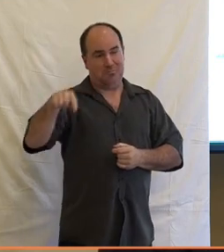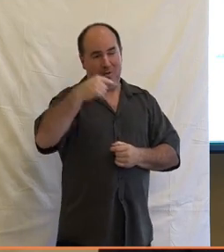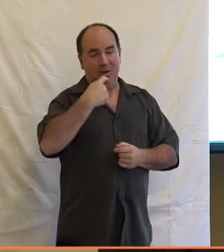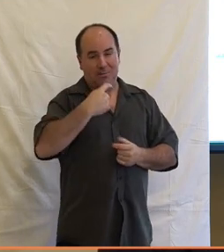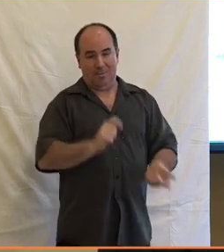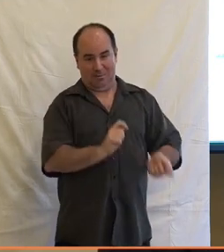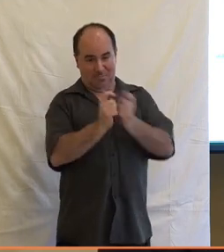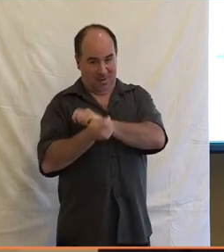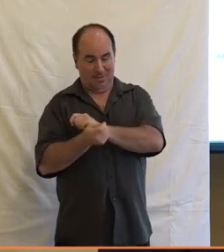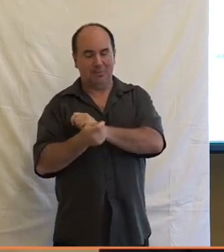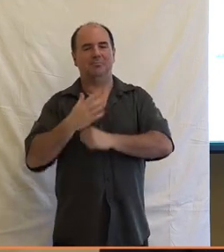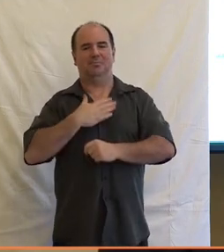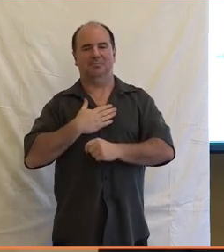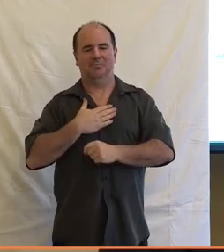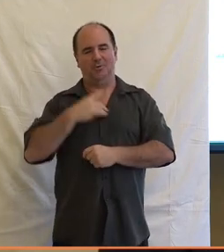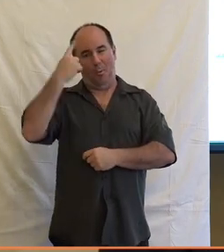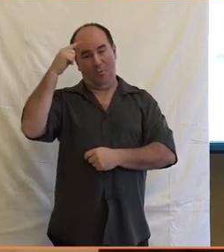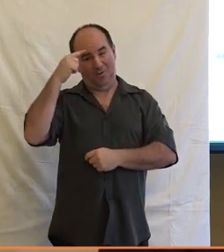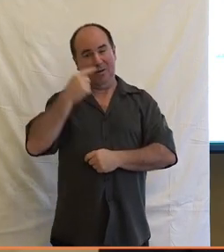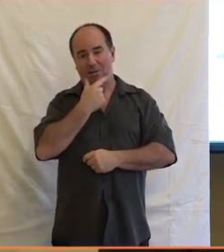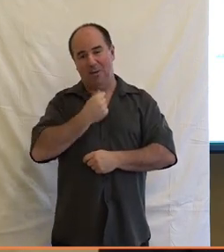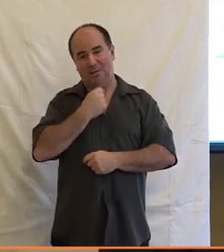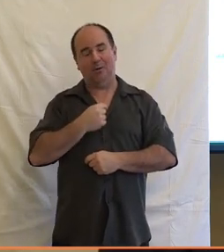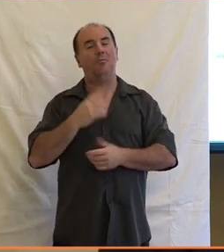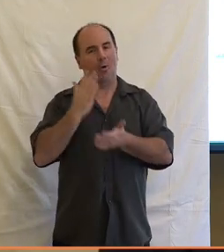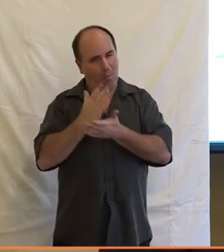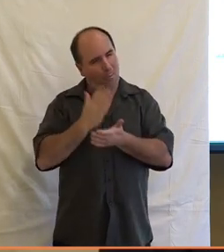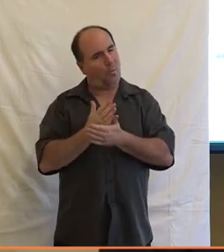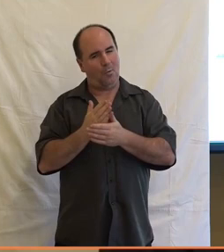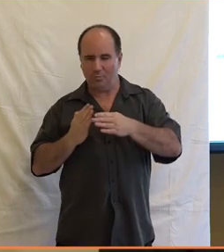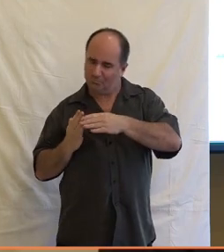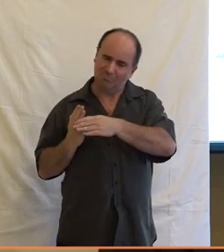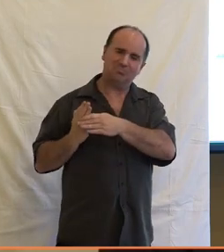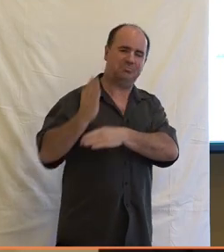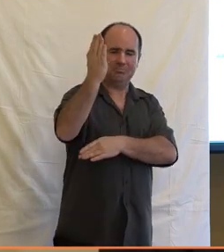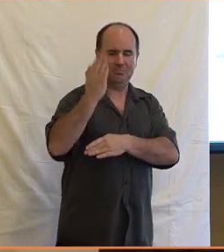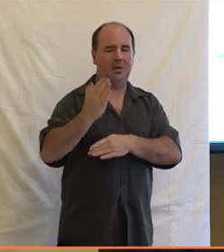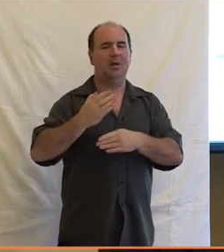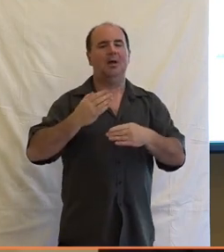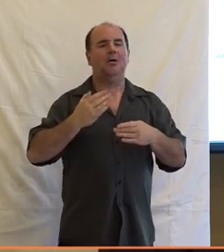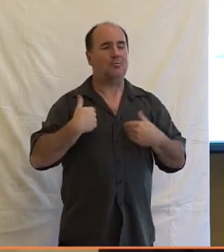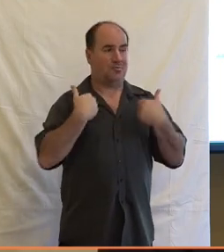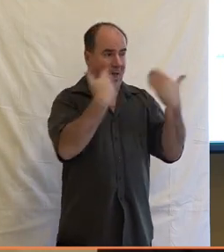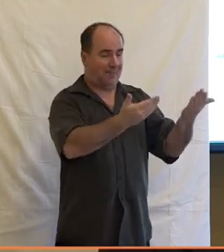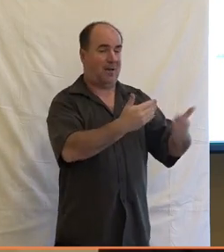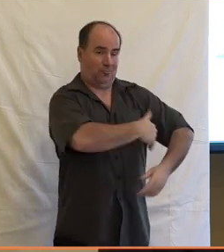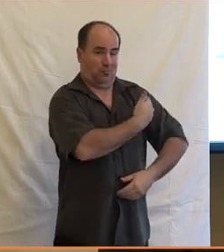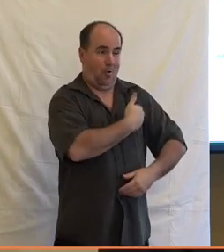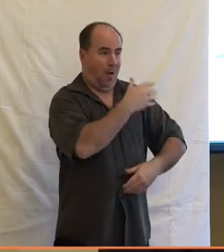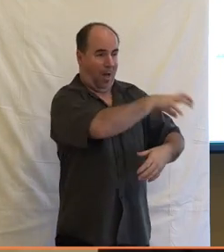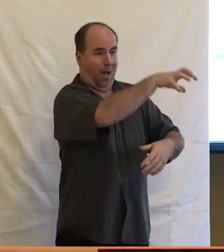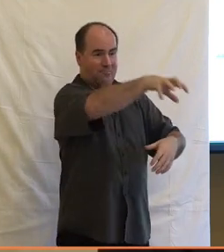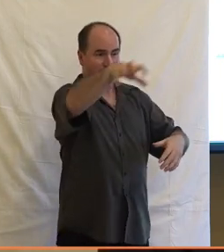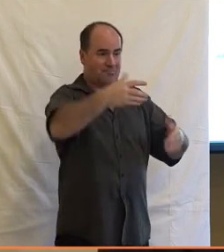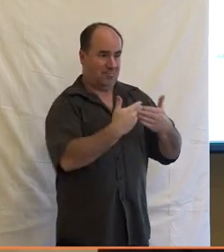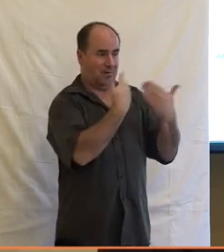třeba naše univerzita už je v tom takovým průkopníkem, tak jsou právě třeba vzdělávací programy na školách, aby se vlastně už to,